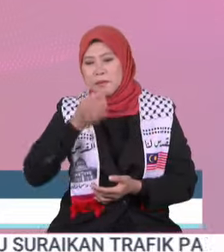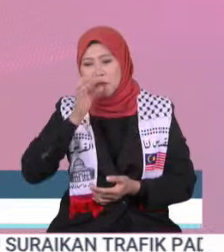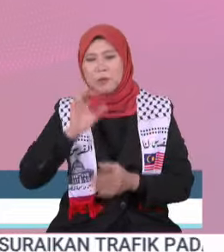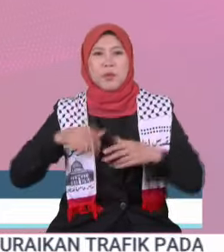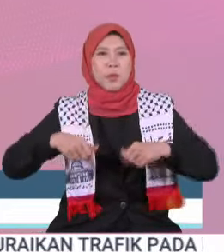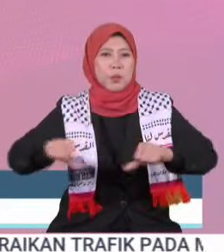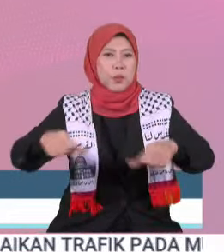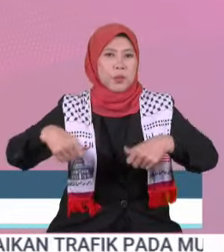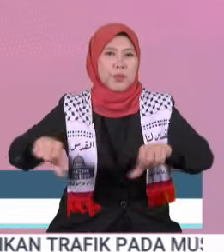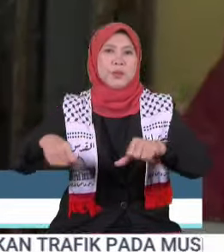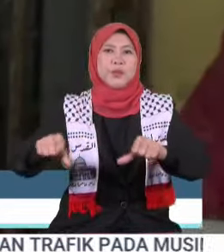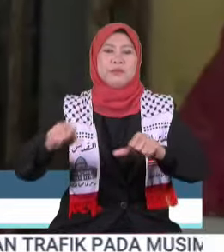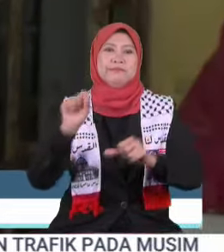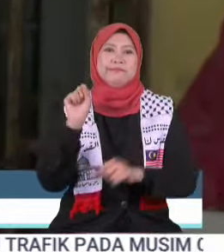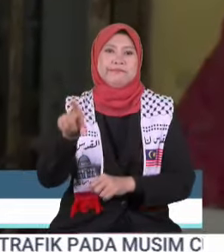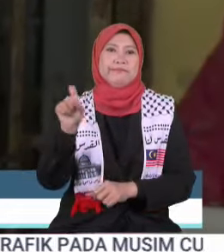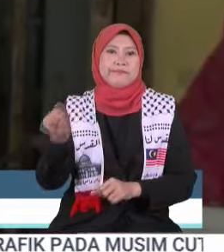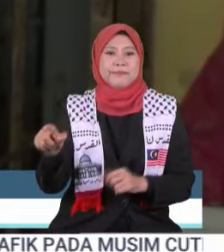dan